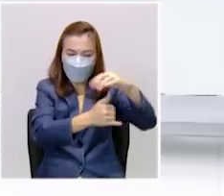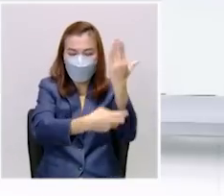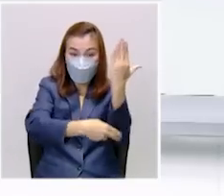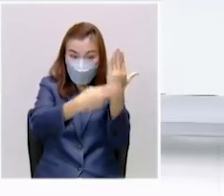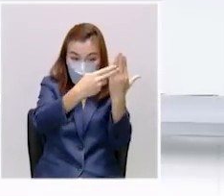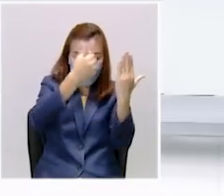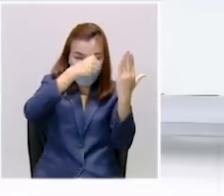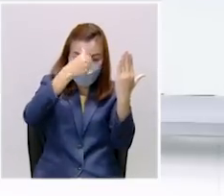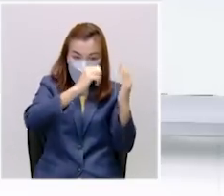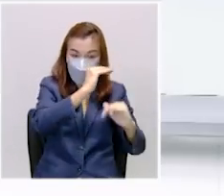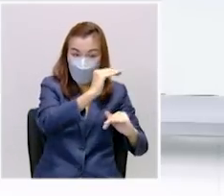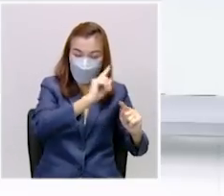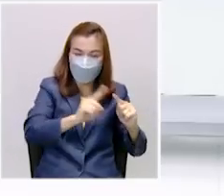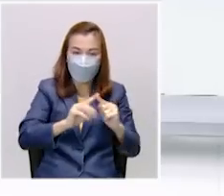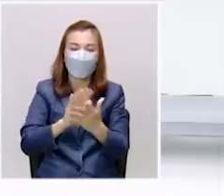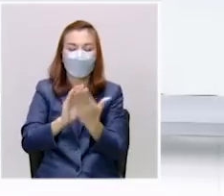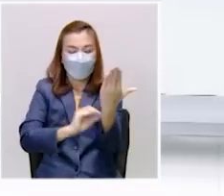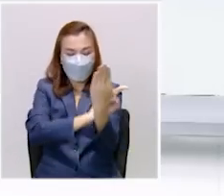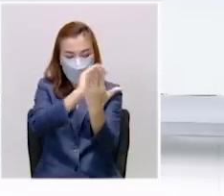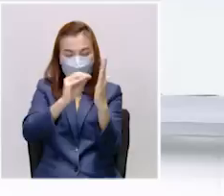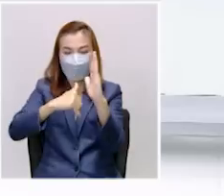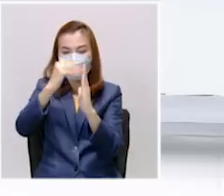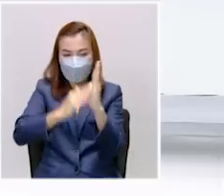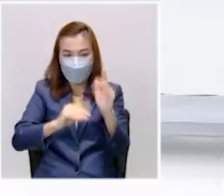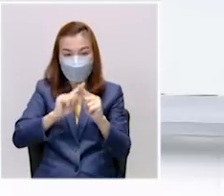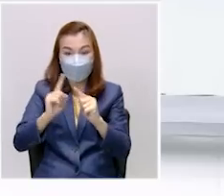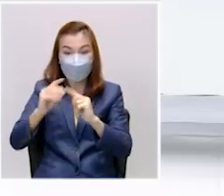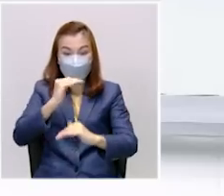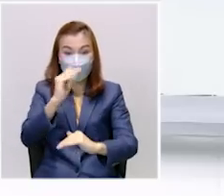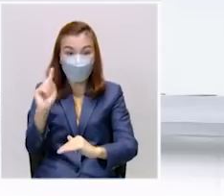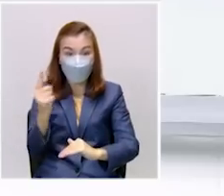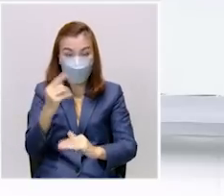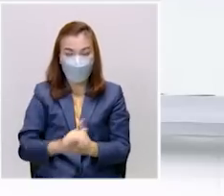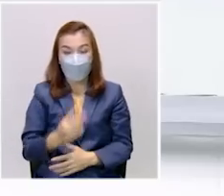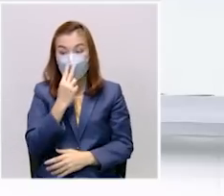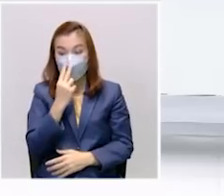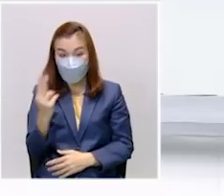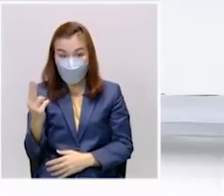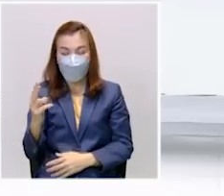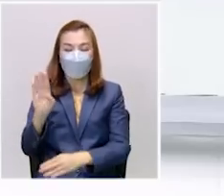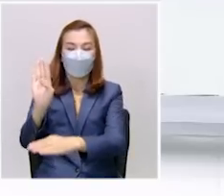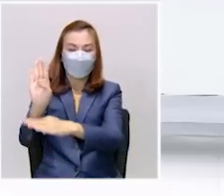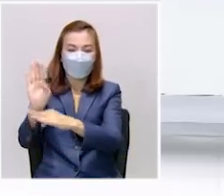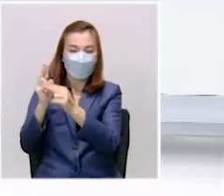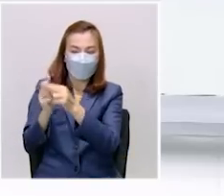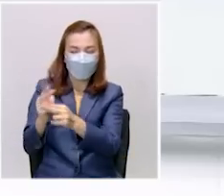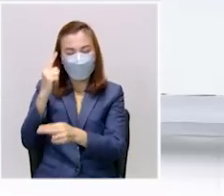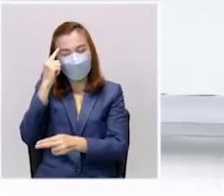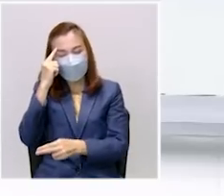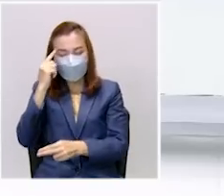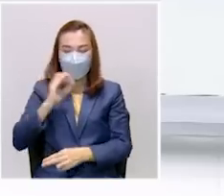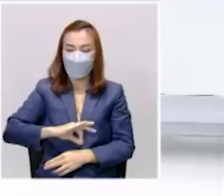ปรับพื้นที่โซนสีด้วยนะคะเรื่องนี้เดี๋ยวเราจะไปพูดคุยกับมุมมองของภาคเอกชนกันนะคะว่าเขามี